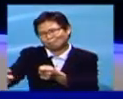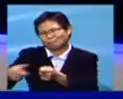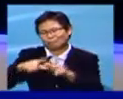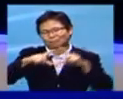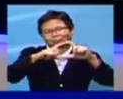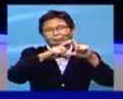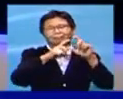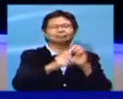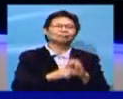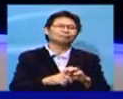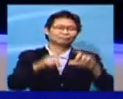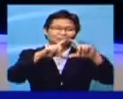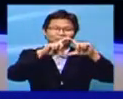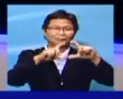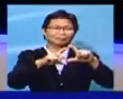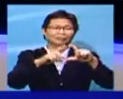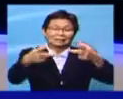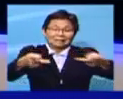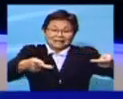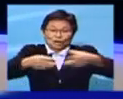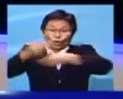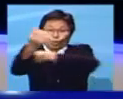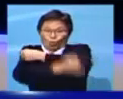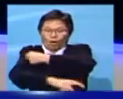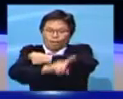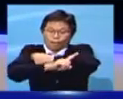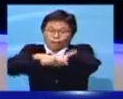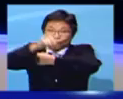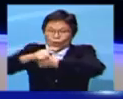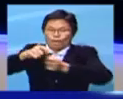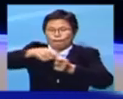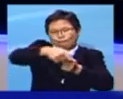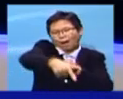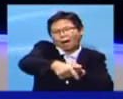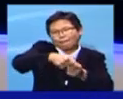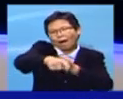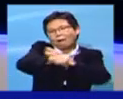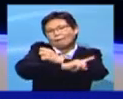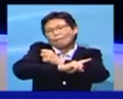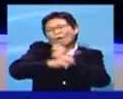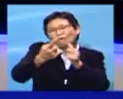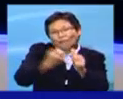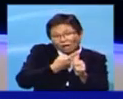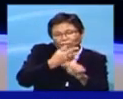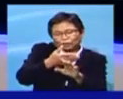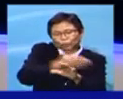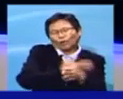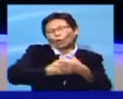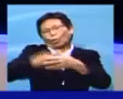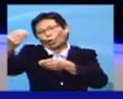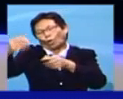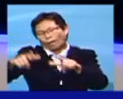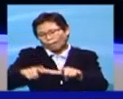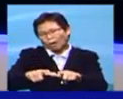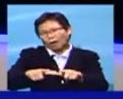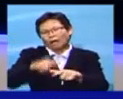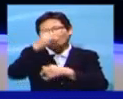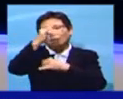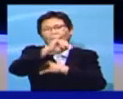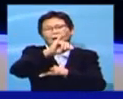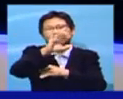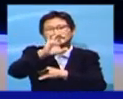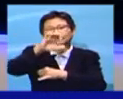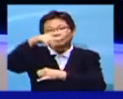ramai kenderaan dari luar negara yang disaman perlu menjelaskan Saman terlebih dahulu sebelum keluaran permit edaran antarabangsa